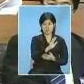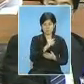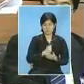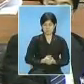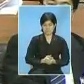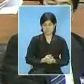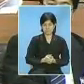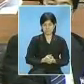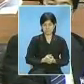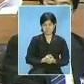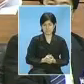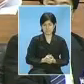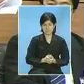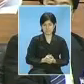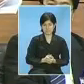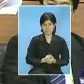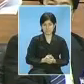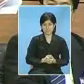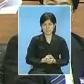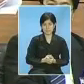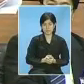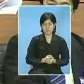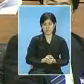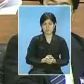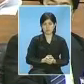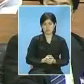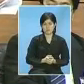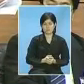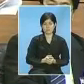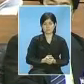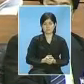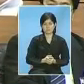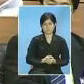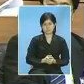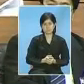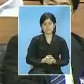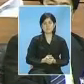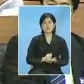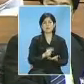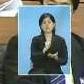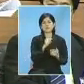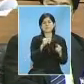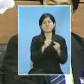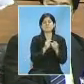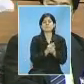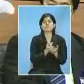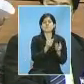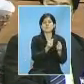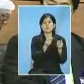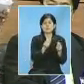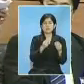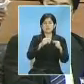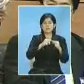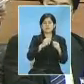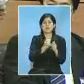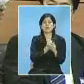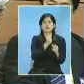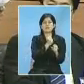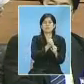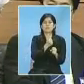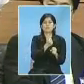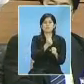ที่จะเอาเ่อส่วนประกอบอื่นนั้นนะครับไปใช้ในเรื่องของธุรกิจด้านอื่นเพราะว่า